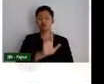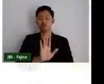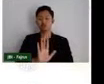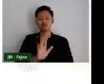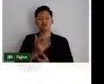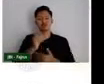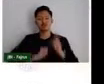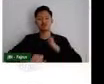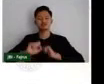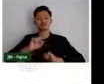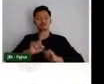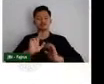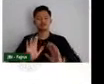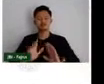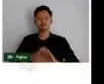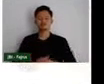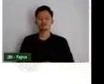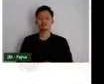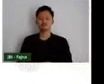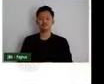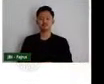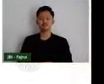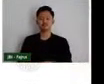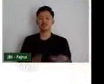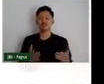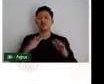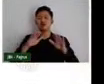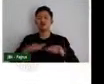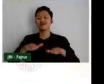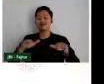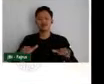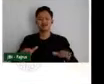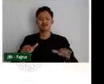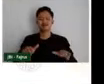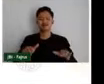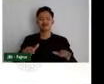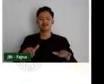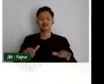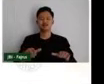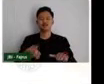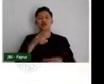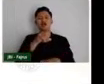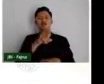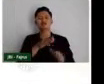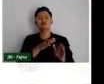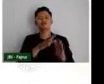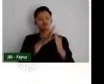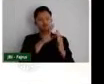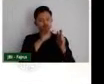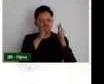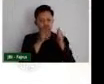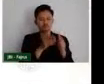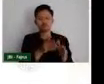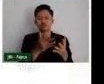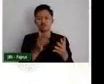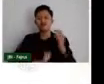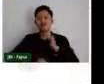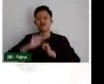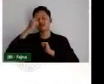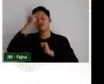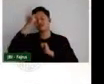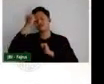sehingga anak-anak yang berkebutuhan khusus ataupun tidak sesuai dengan gaya belajarnya